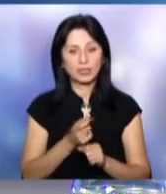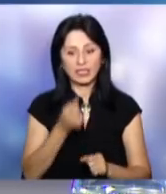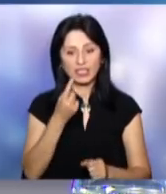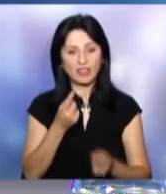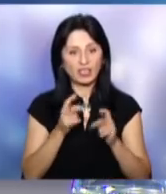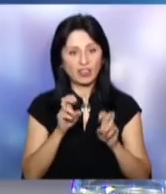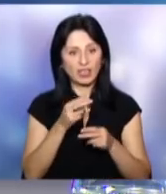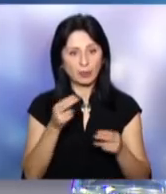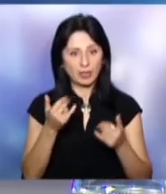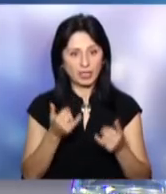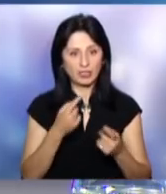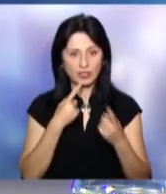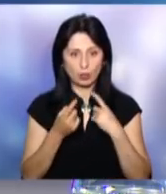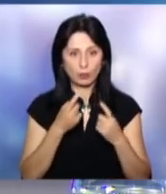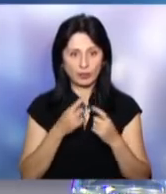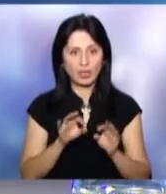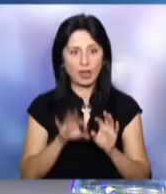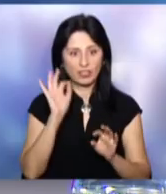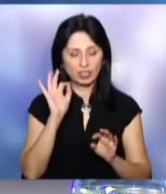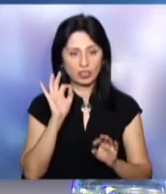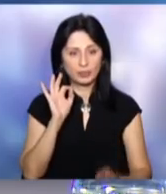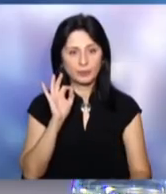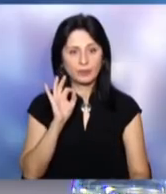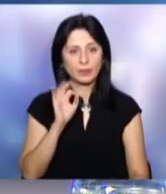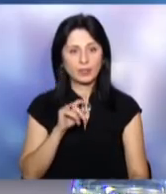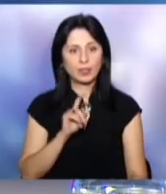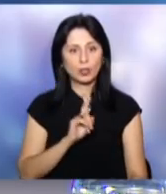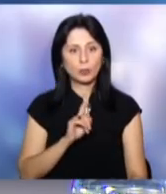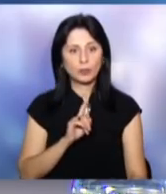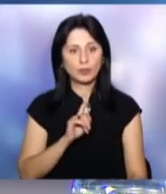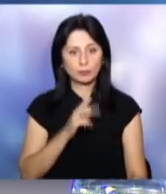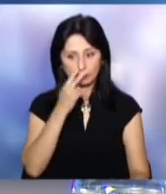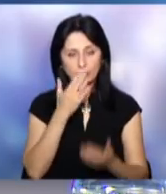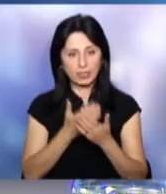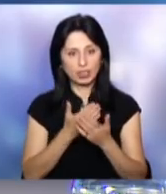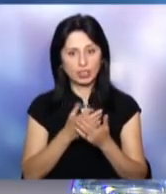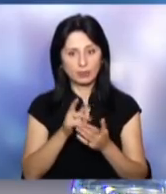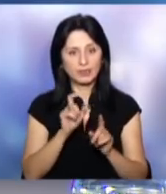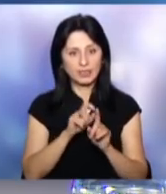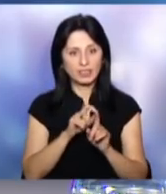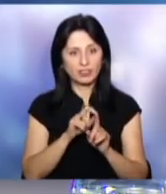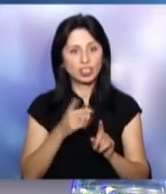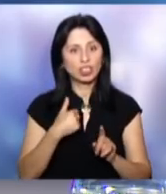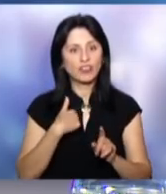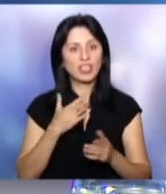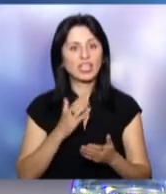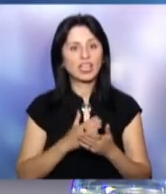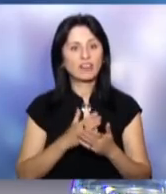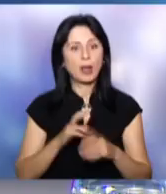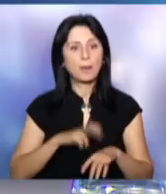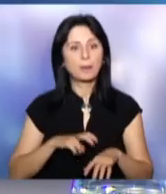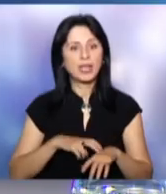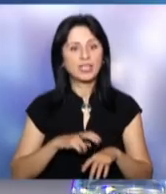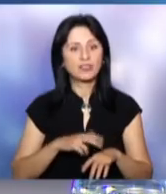იკვეთება იმ თემაზე, რომელიც დღეს ჩვენ საუბრისთვის ავირჩიეთ. Მით უფრო რომ მენიშნა მე თქვენი რეპლიკა, ჩვენ გვაქვს